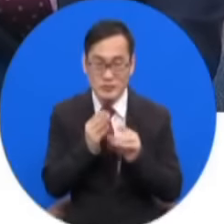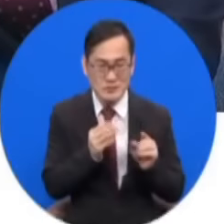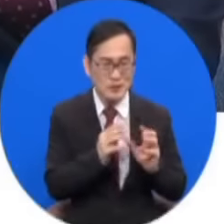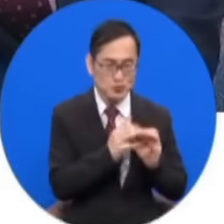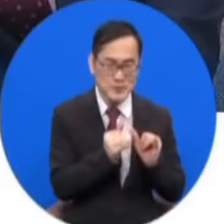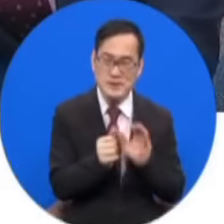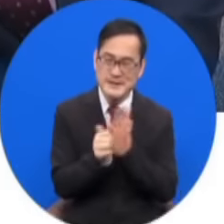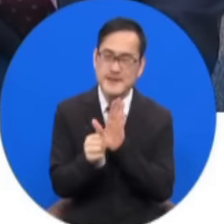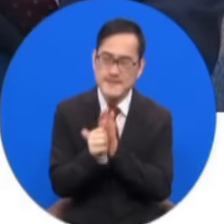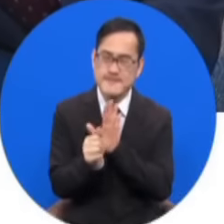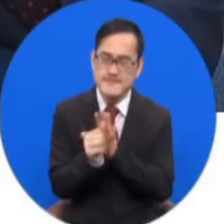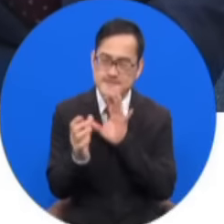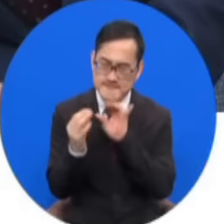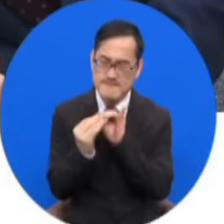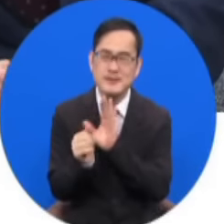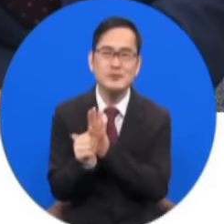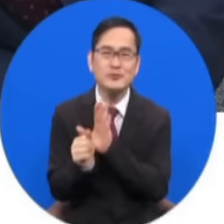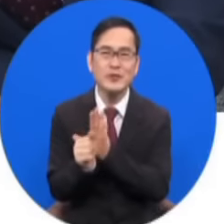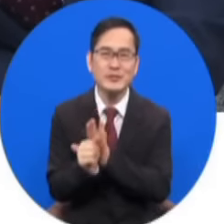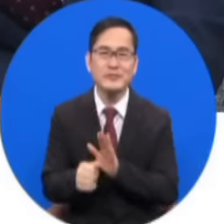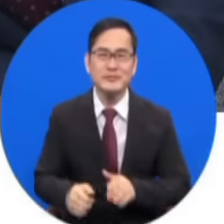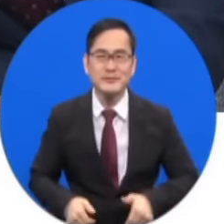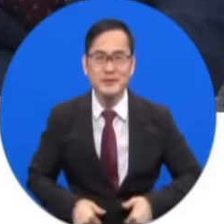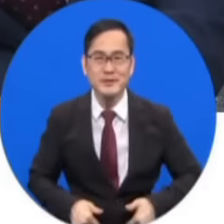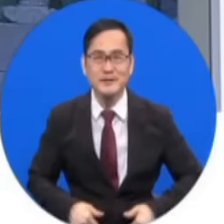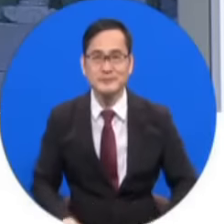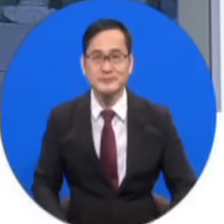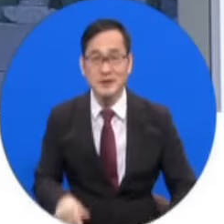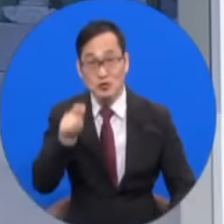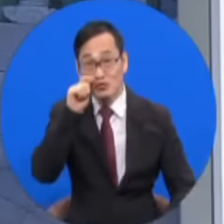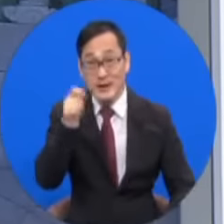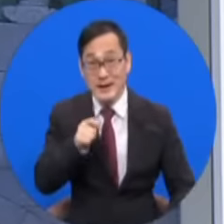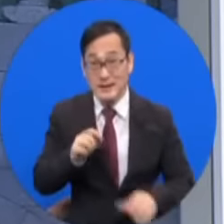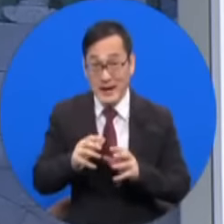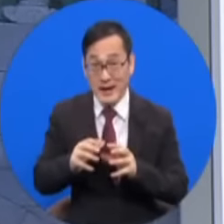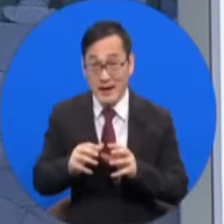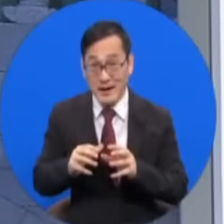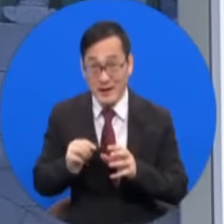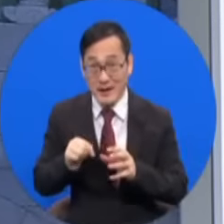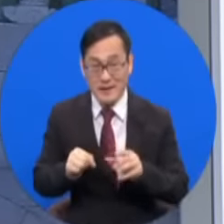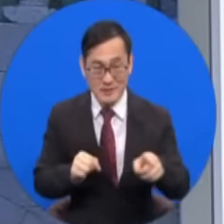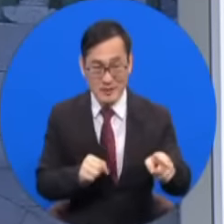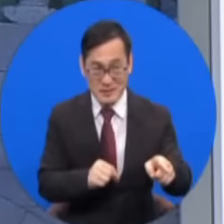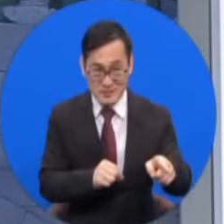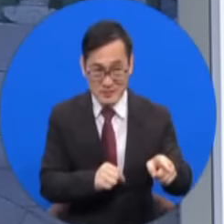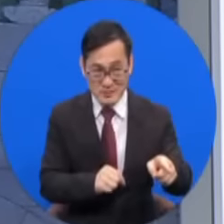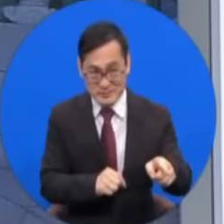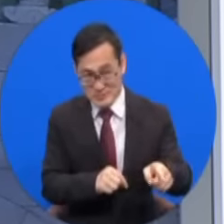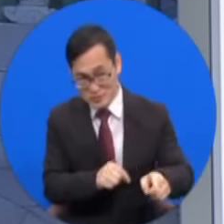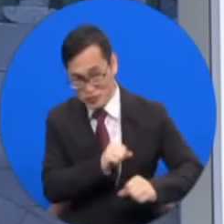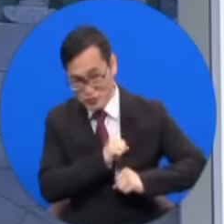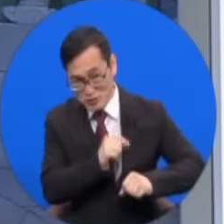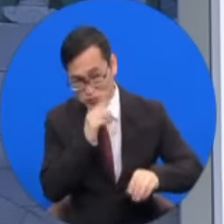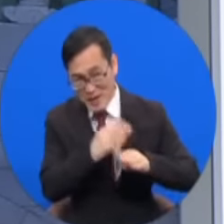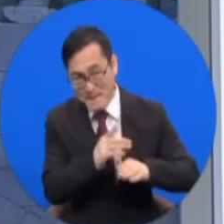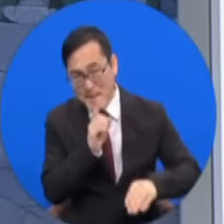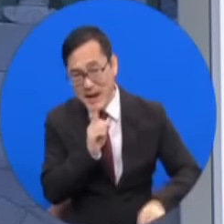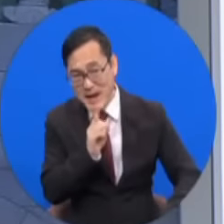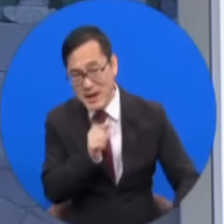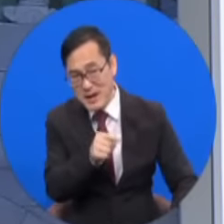해야 된다고 생각합니다 자 그런가하면 우크라이나 당국이 어 북한말을 쓰는 군인들이